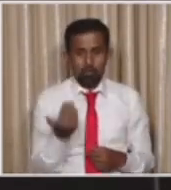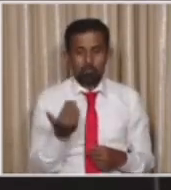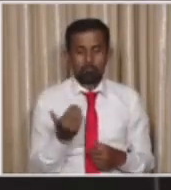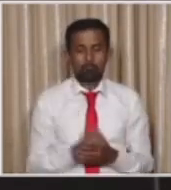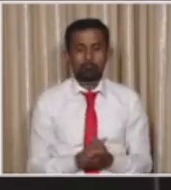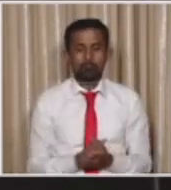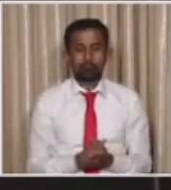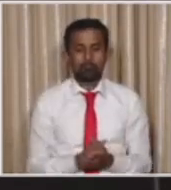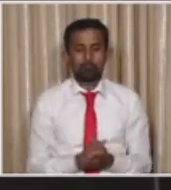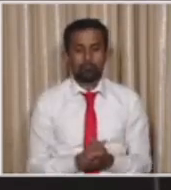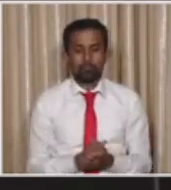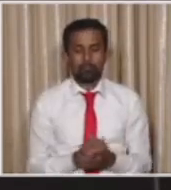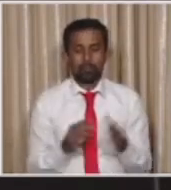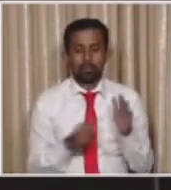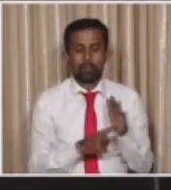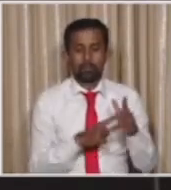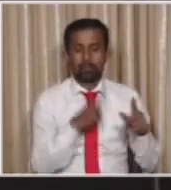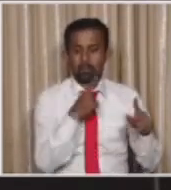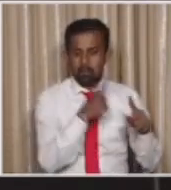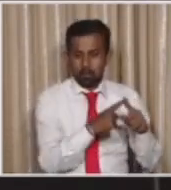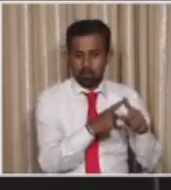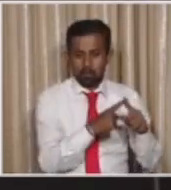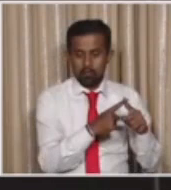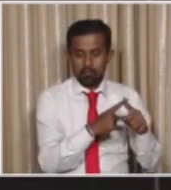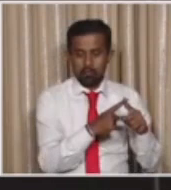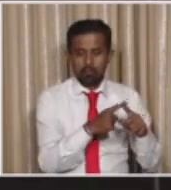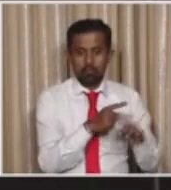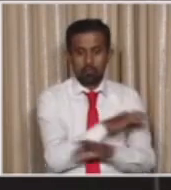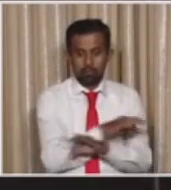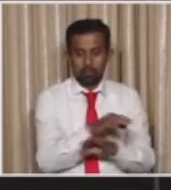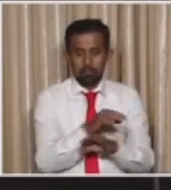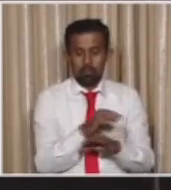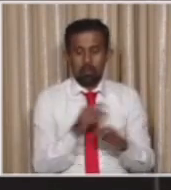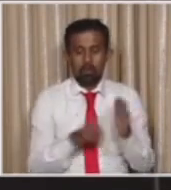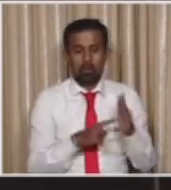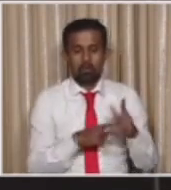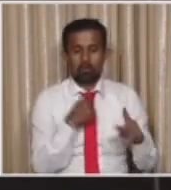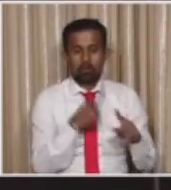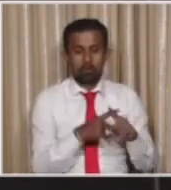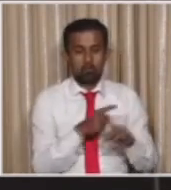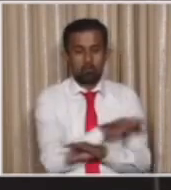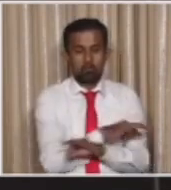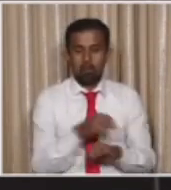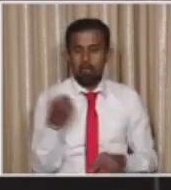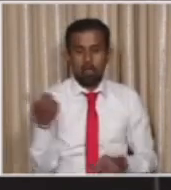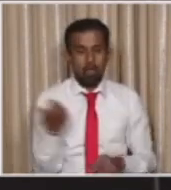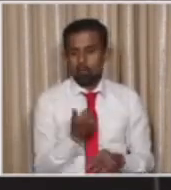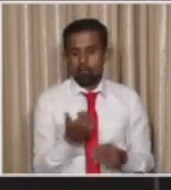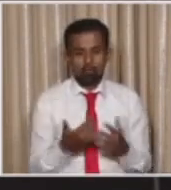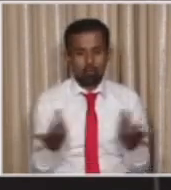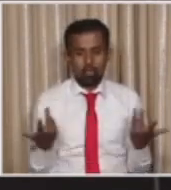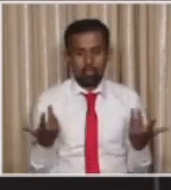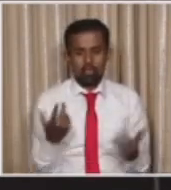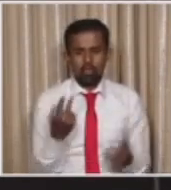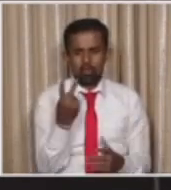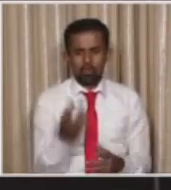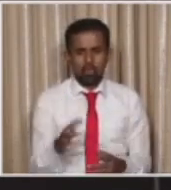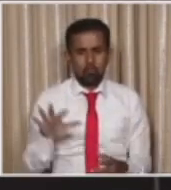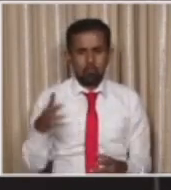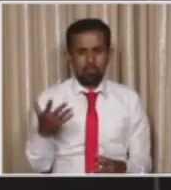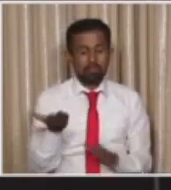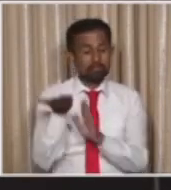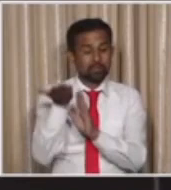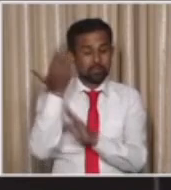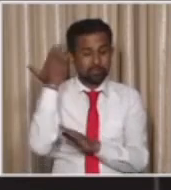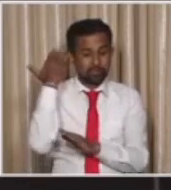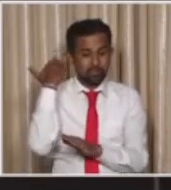ඇත්ත වශයෙන්ම කියනවා නම් මේ බදු ක්‍රමය අපි මේ සෙස් බද්ද ගැන කියනවා මේ බදු ක්‍රමය අපිට අලුත් දෙයක් නෙමෙයි. අපි අවුරුදු 2500 ක ඉතිහාසය